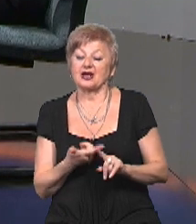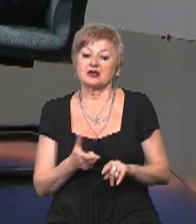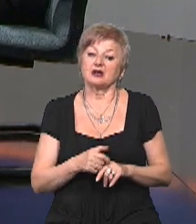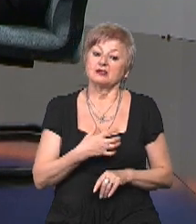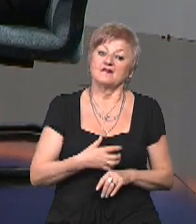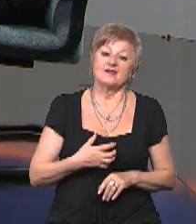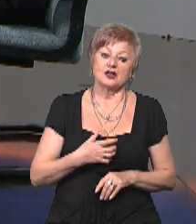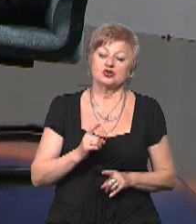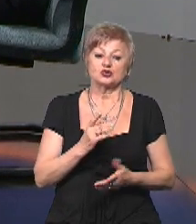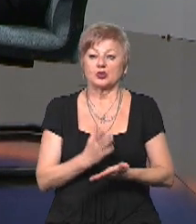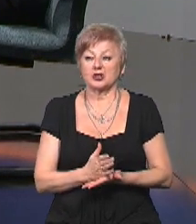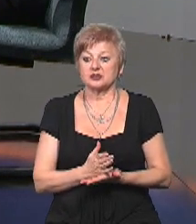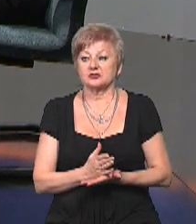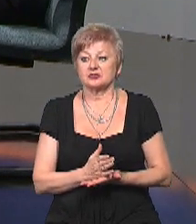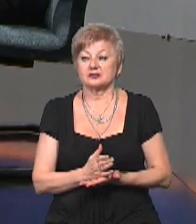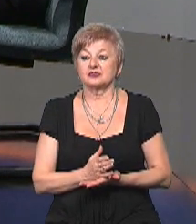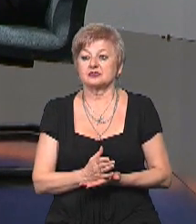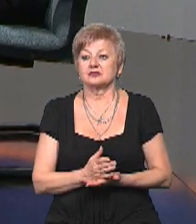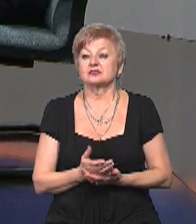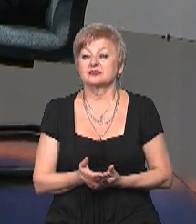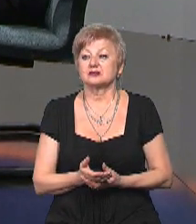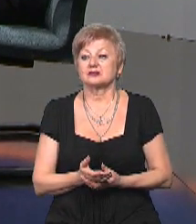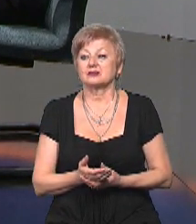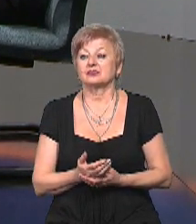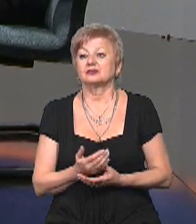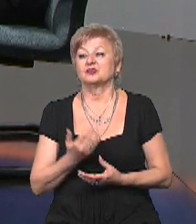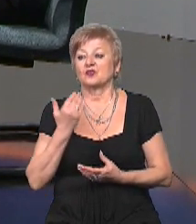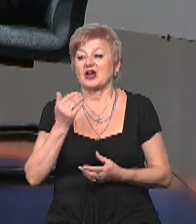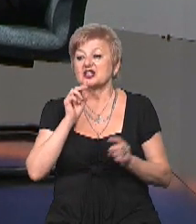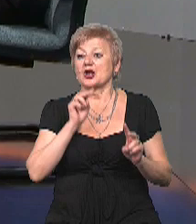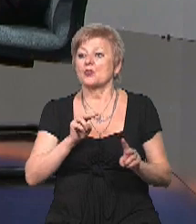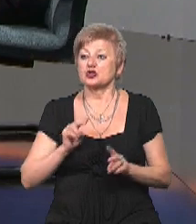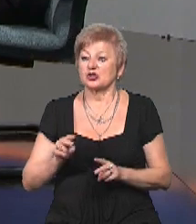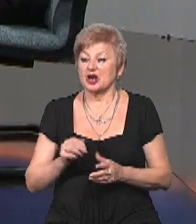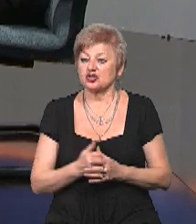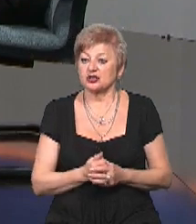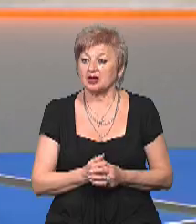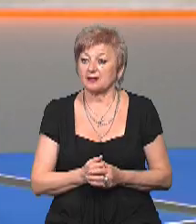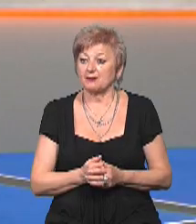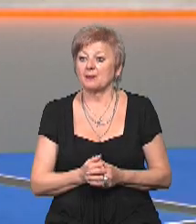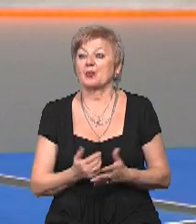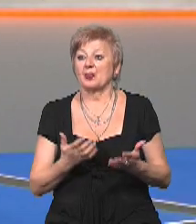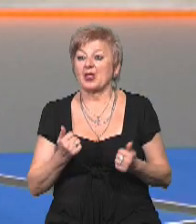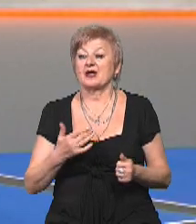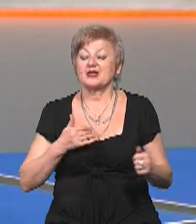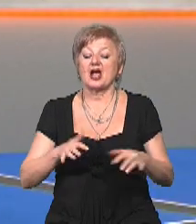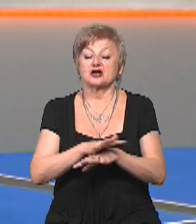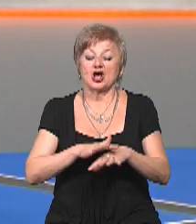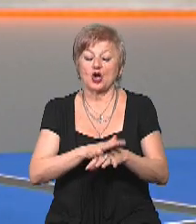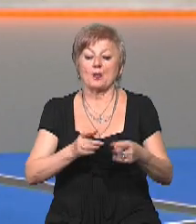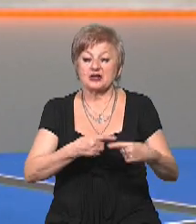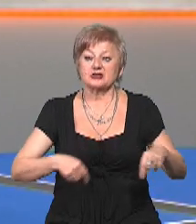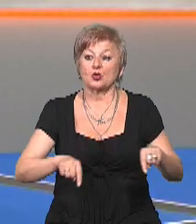ви можете сказати за результатами вашого спостереження як голови громадської організації? Так, наша громадська